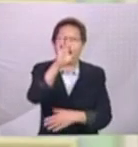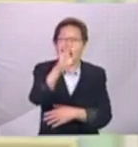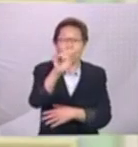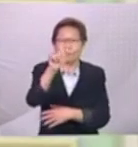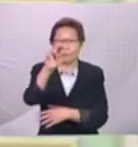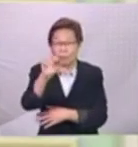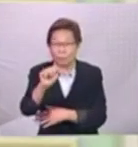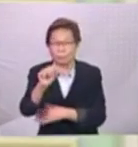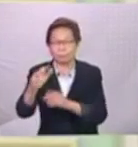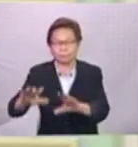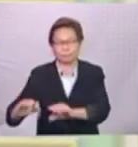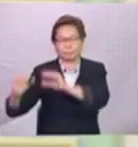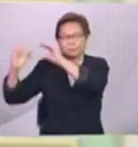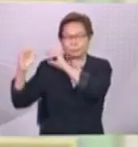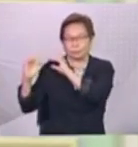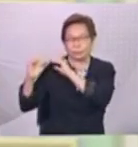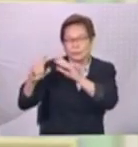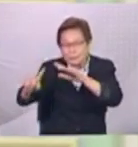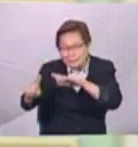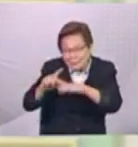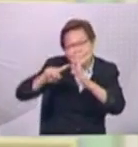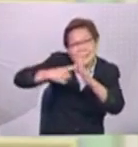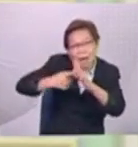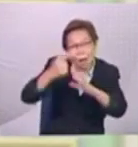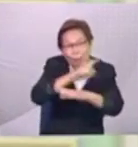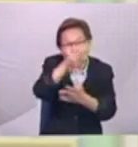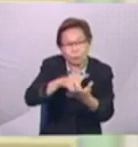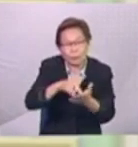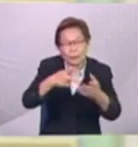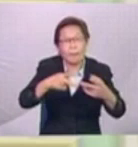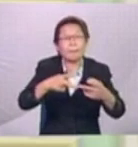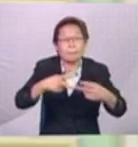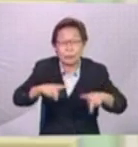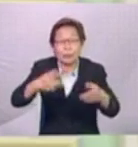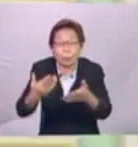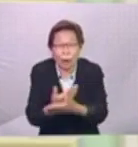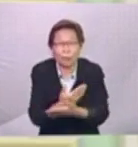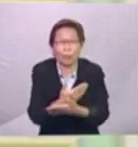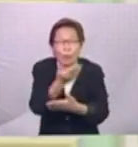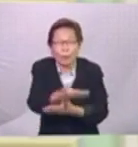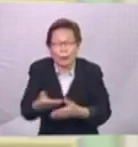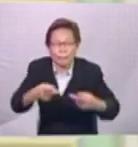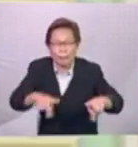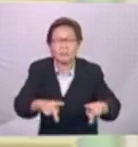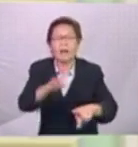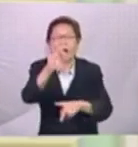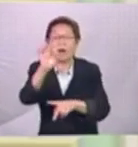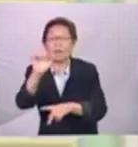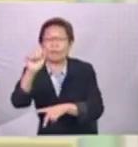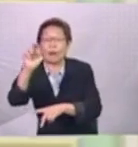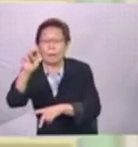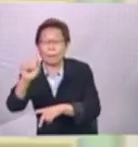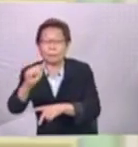Hai untuk menunjukkan pusat jualan baru yaitu untuk parangan basah dan Paw akan menunjukkan